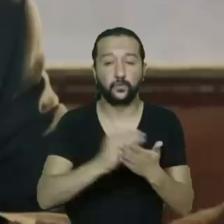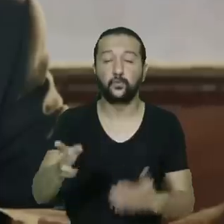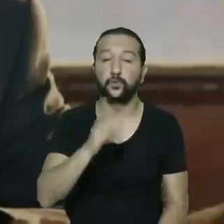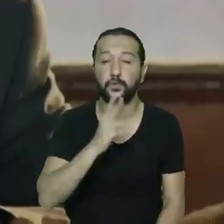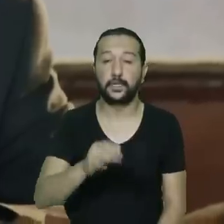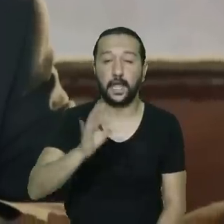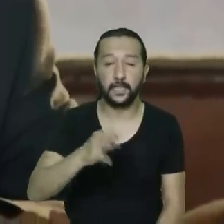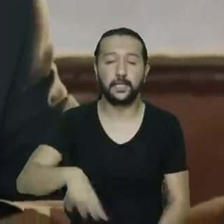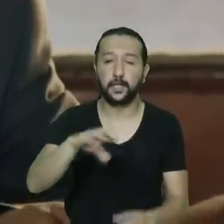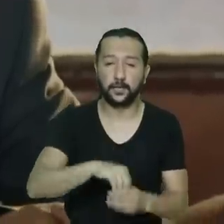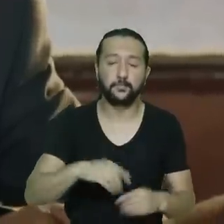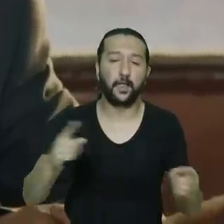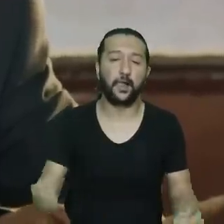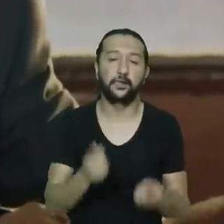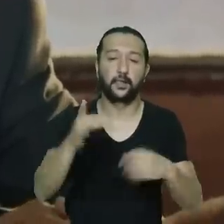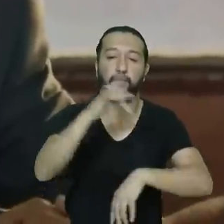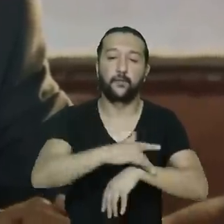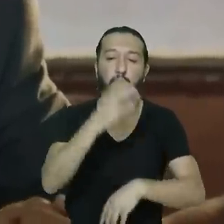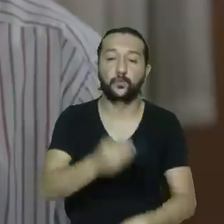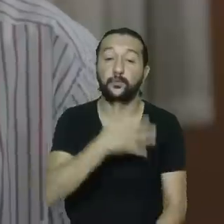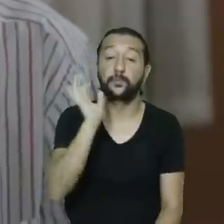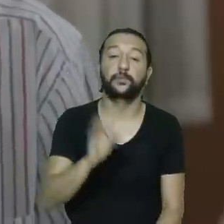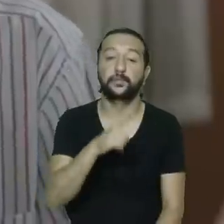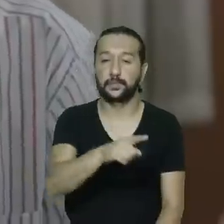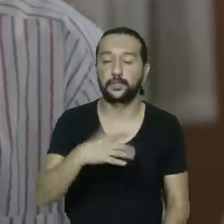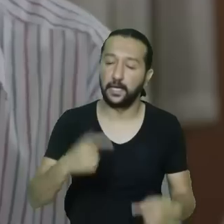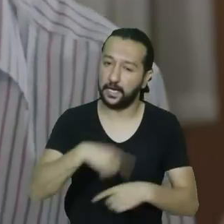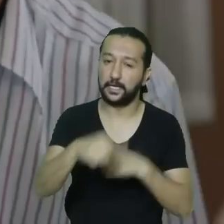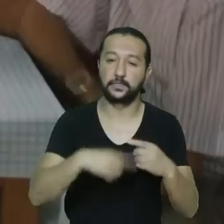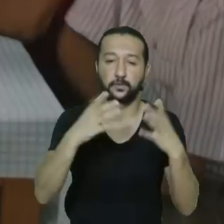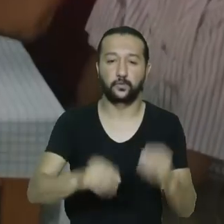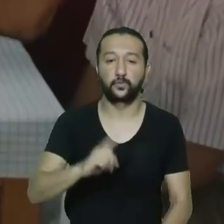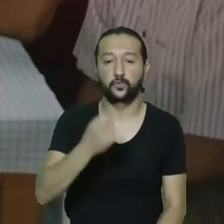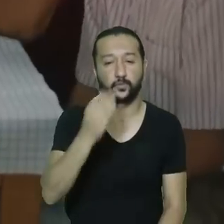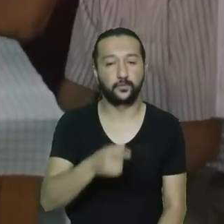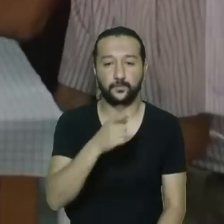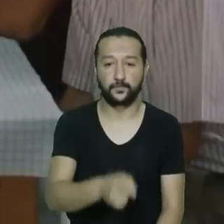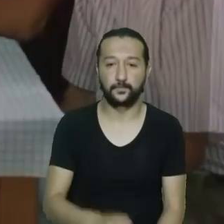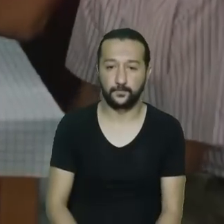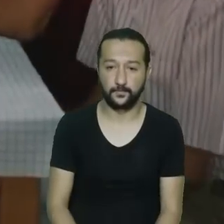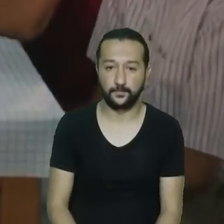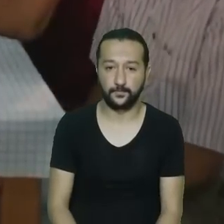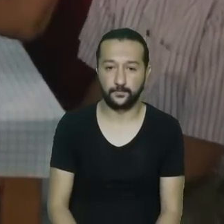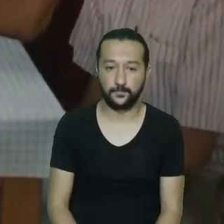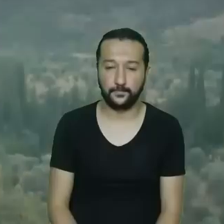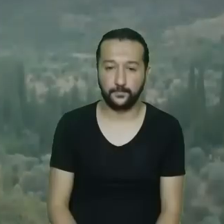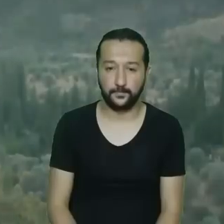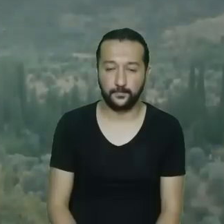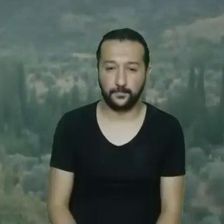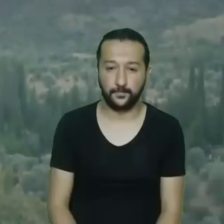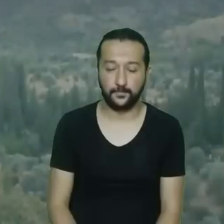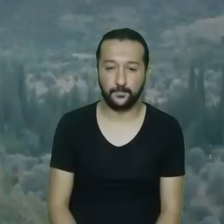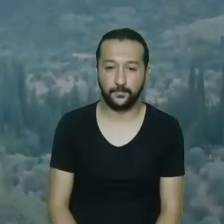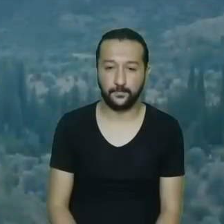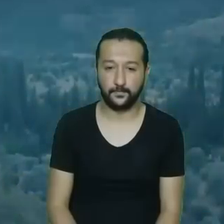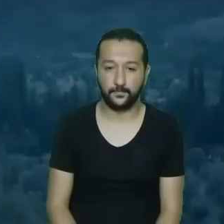kadar altınla Kavaklı Tepe'de olduğunu bilmeyecek. Arasın dursun gari, arasın dursun. Tepenin